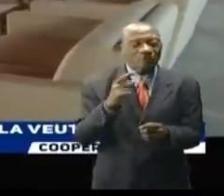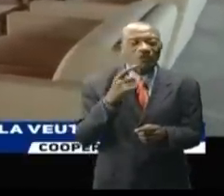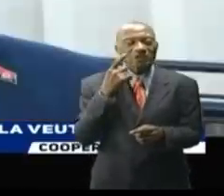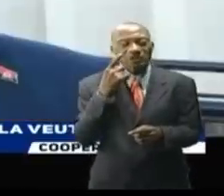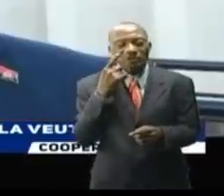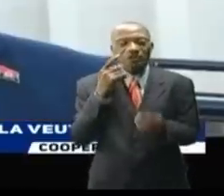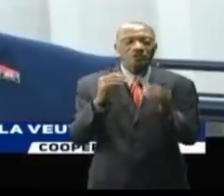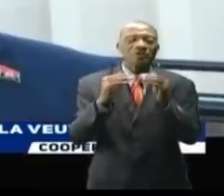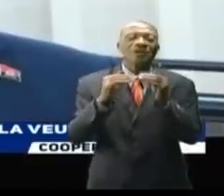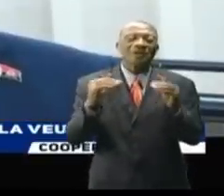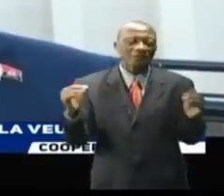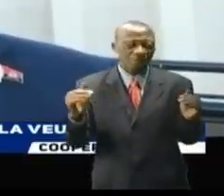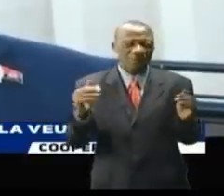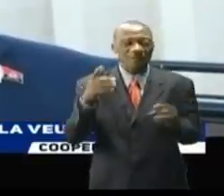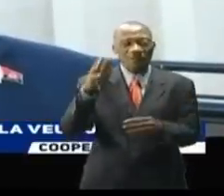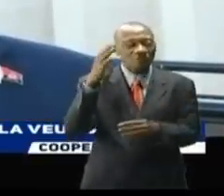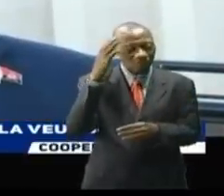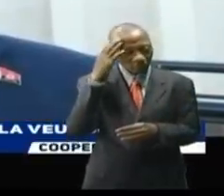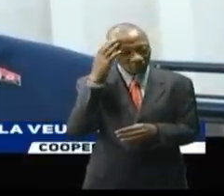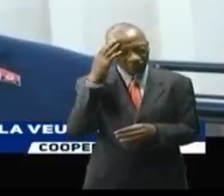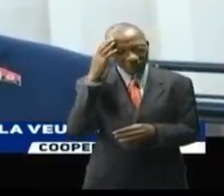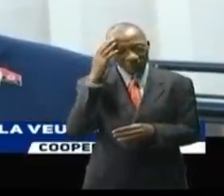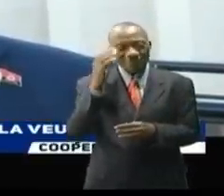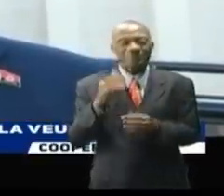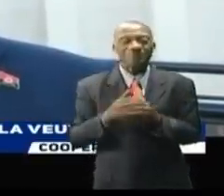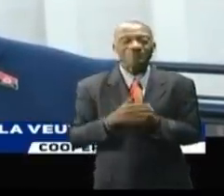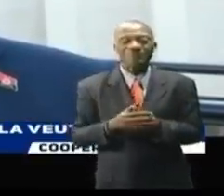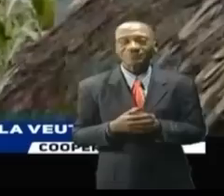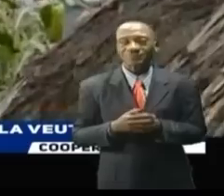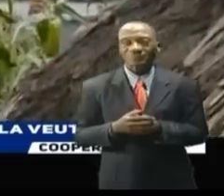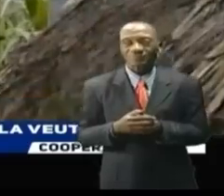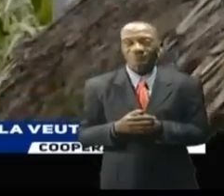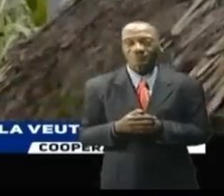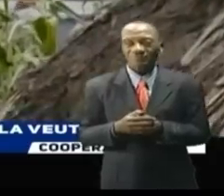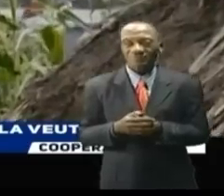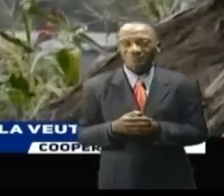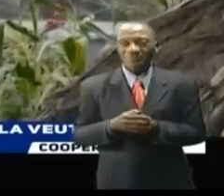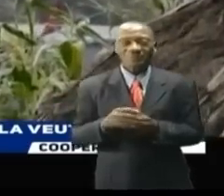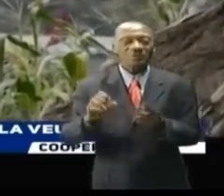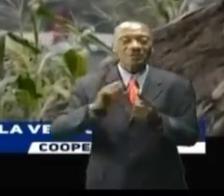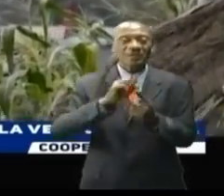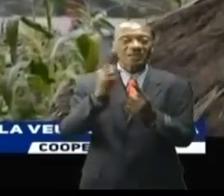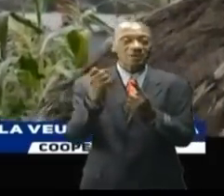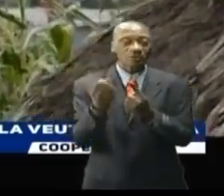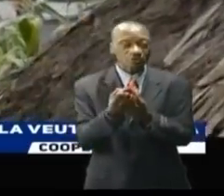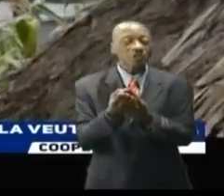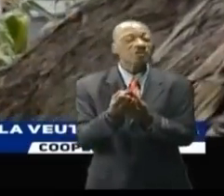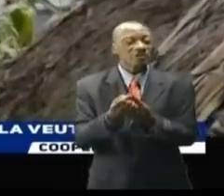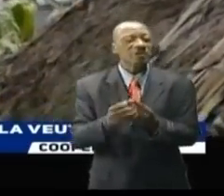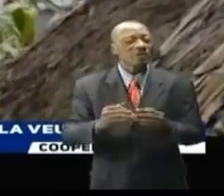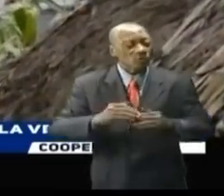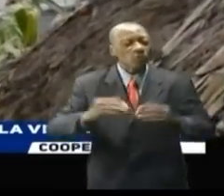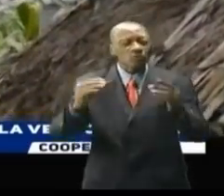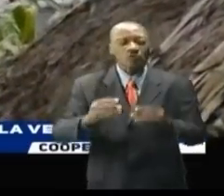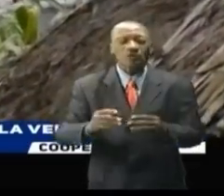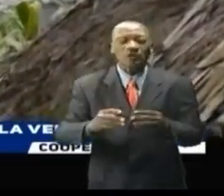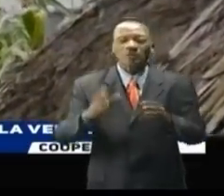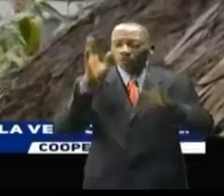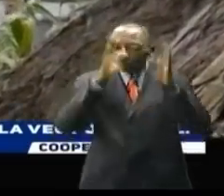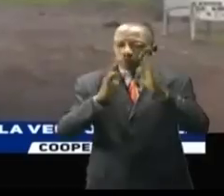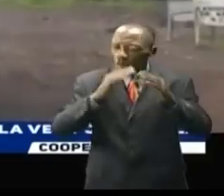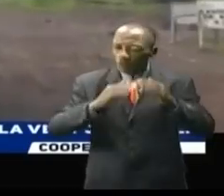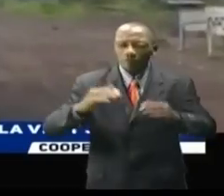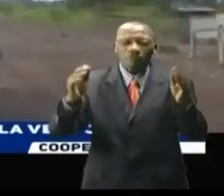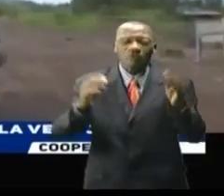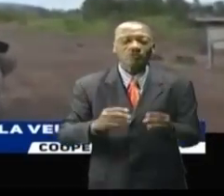comment ensemble nous pouvons dépasser toutes les difficultés qui se présentent. La situation s'est dégradée ces derniers jours avec la reprise des combats dans la